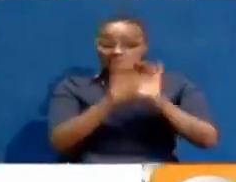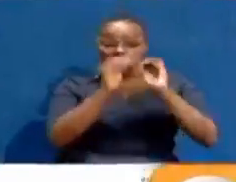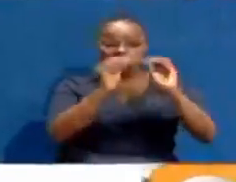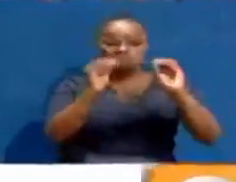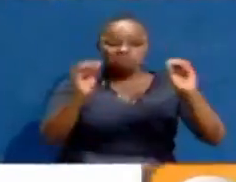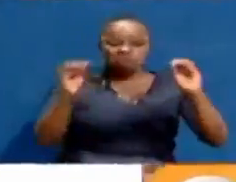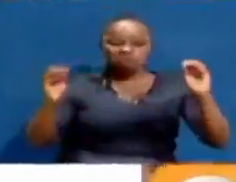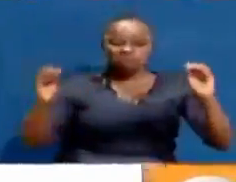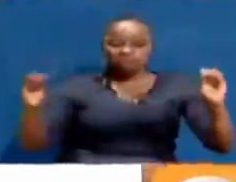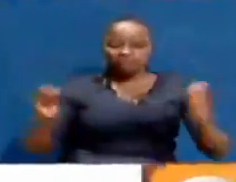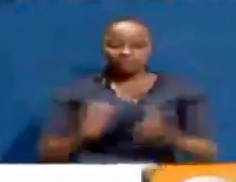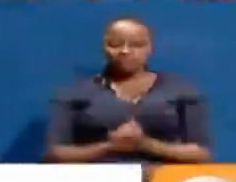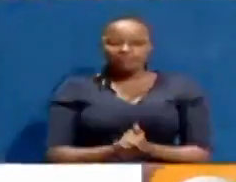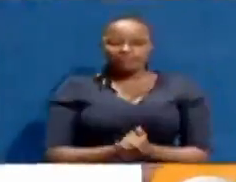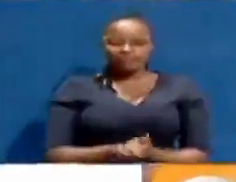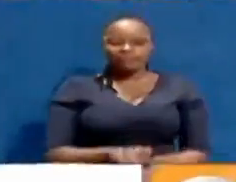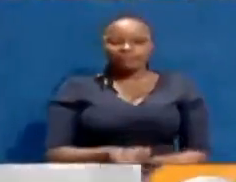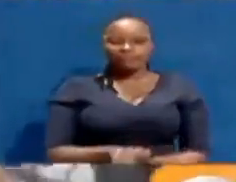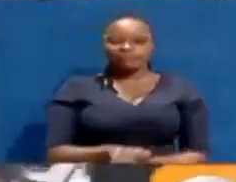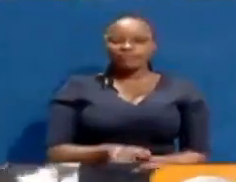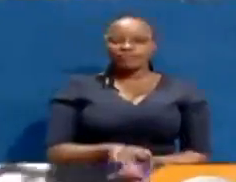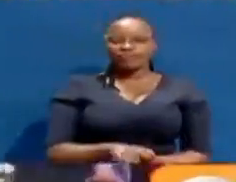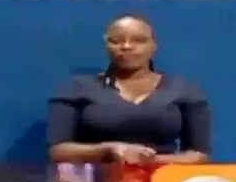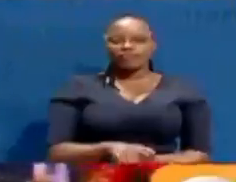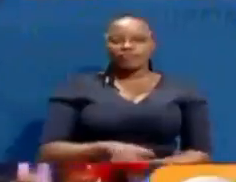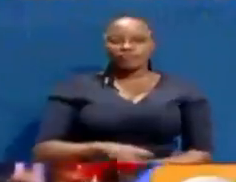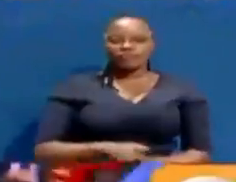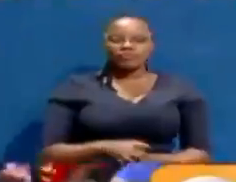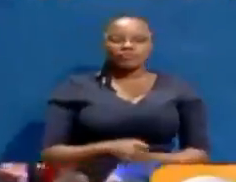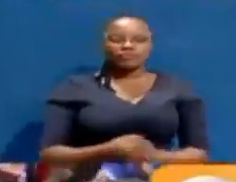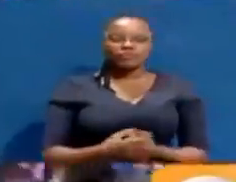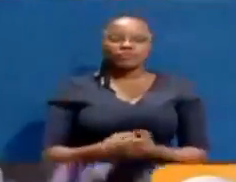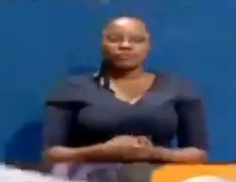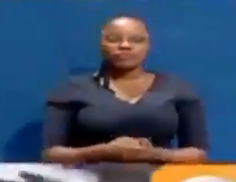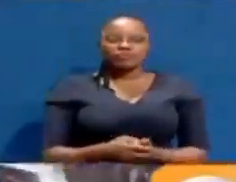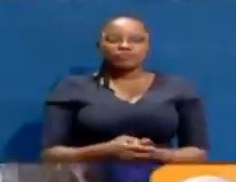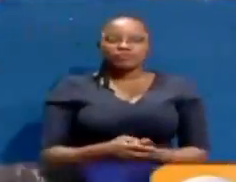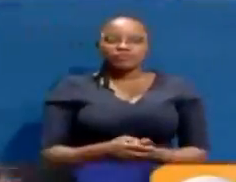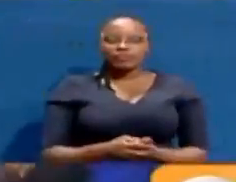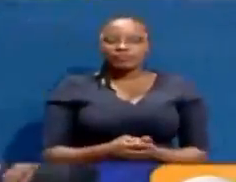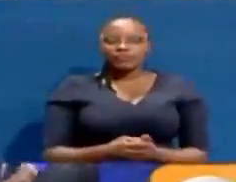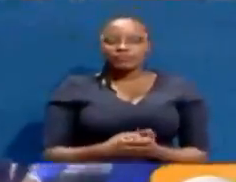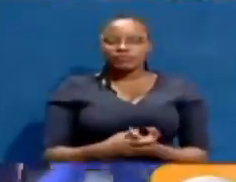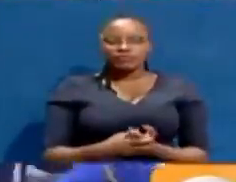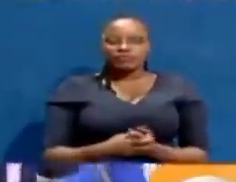Gatete Njoroge, Runinga ya Citizen.